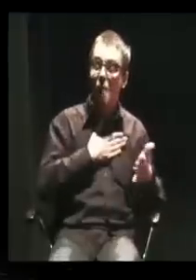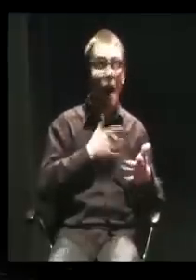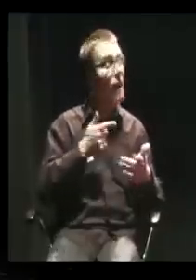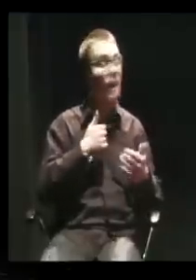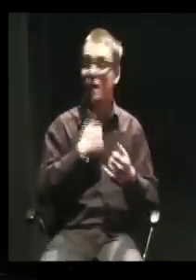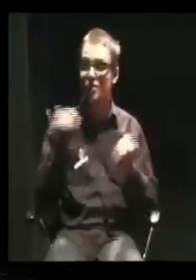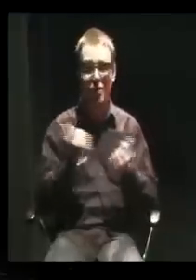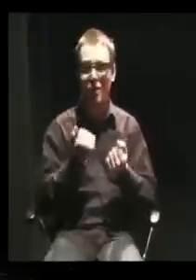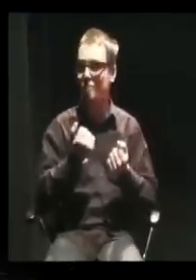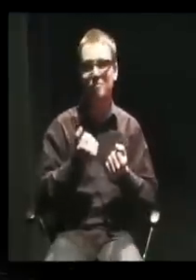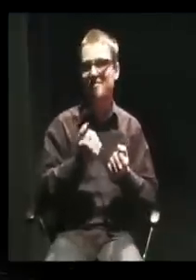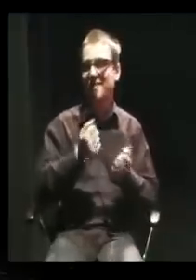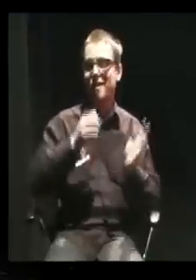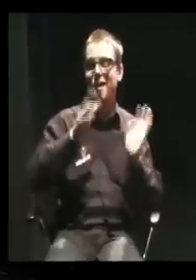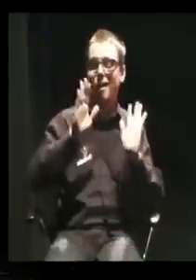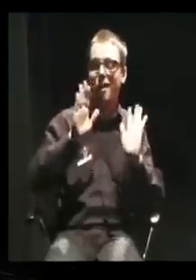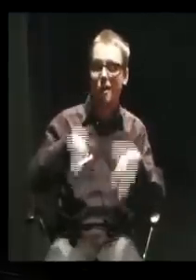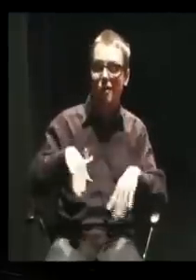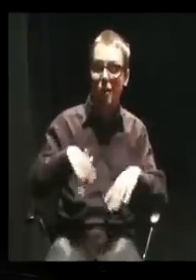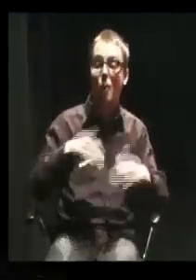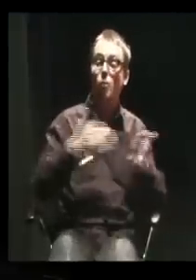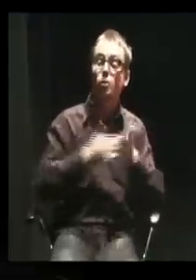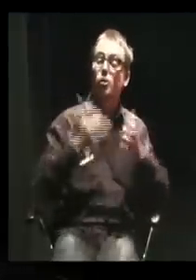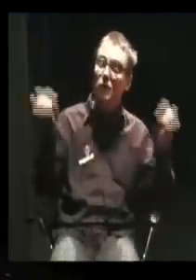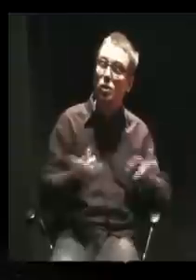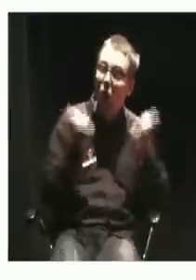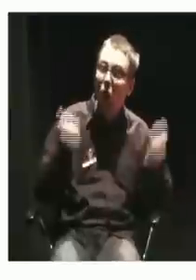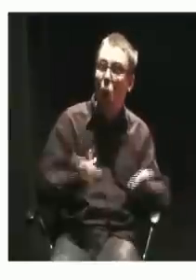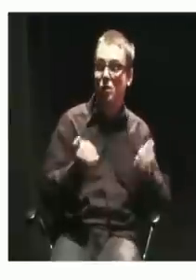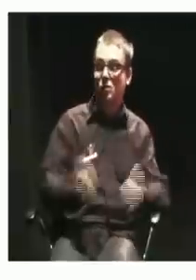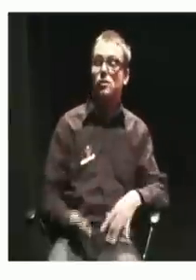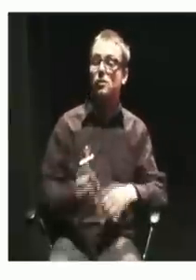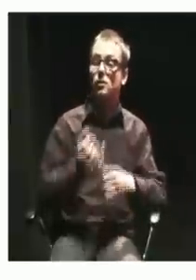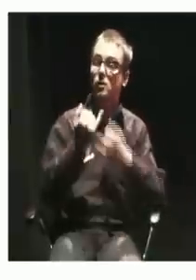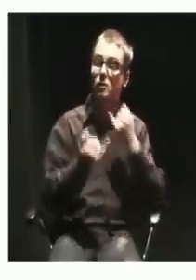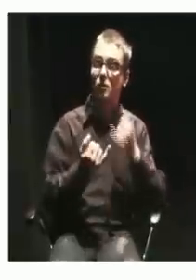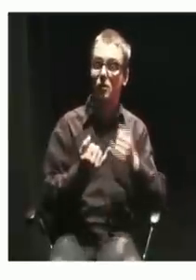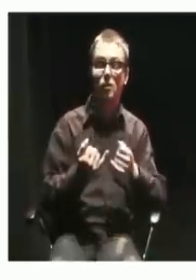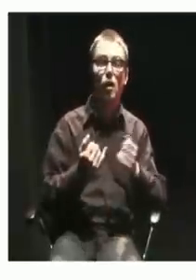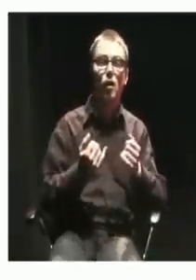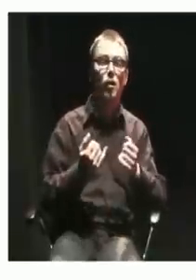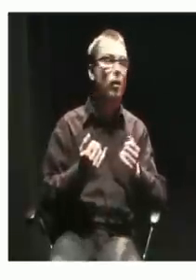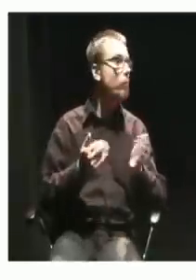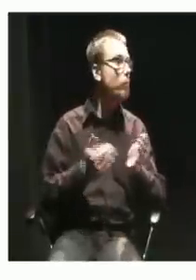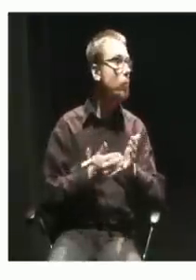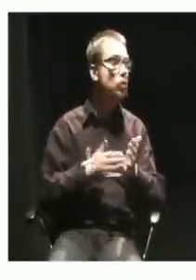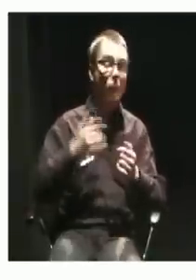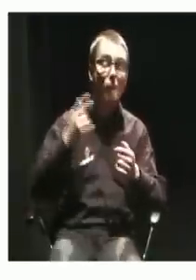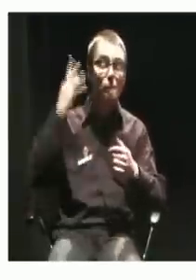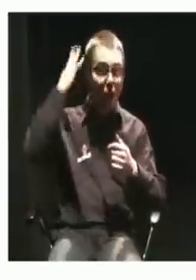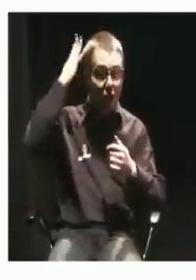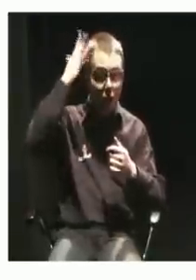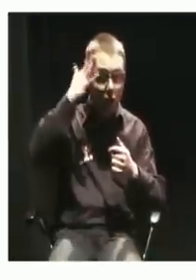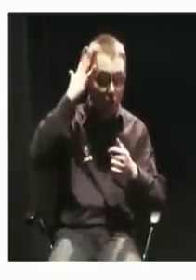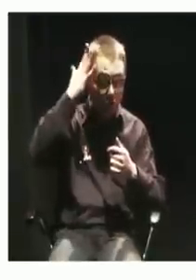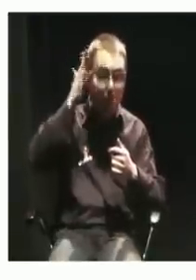znaczą. Nasze cele, nasze marzenia będą znaczyły fajną, przyjemną chwilę, jeżeli o nich pomyślimy. Ale jeżeli nie włączymy działania, to